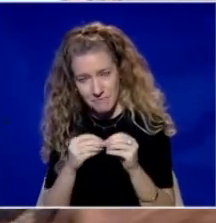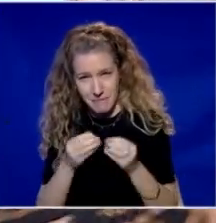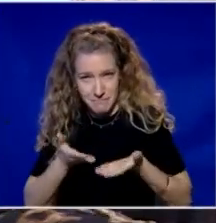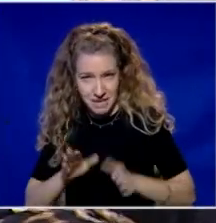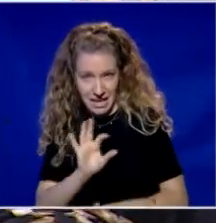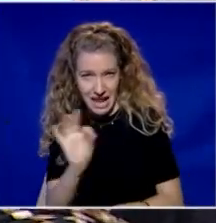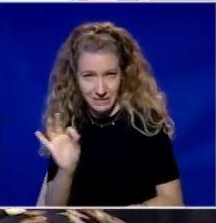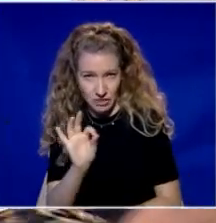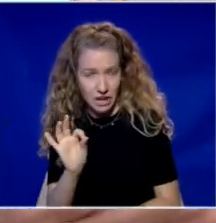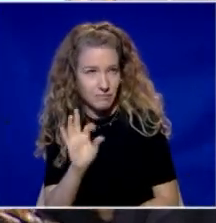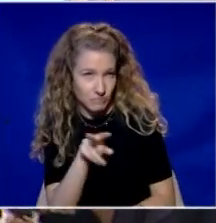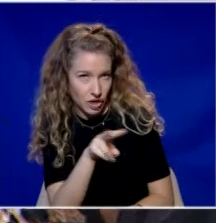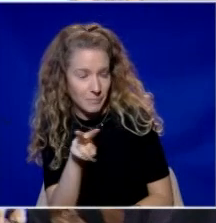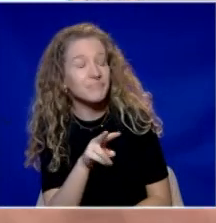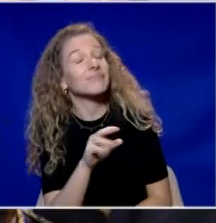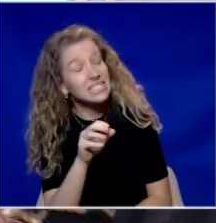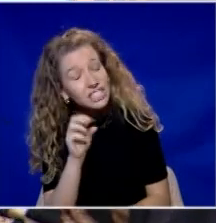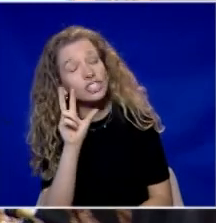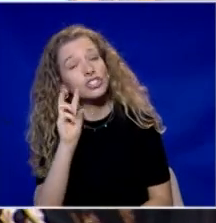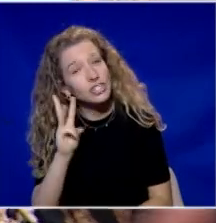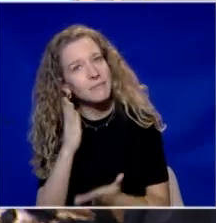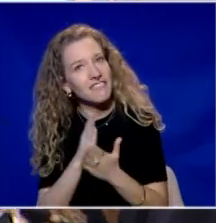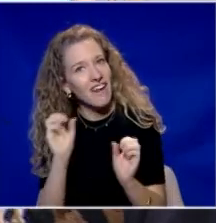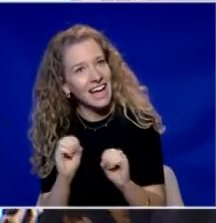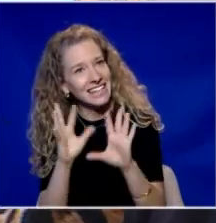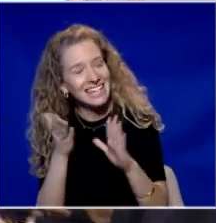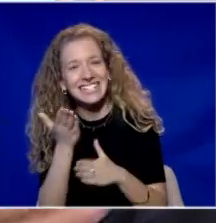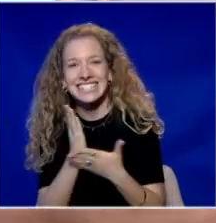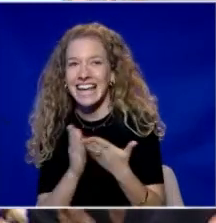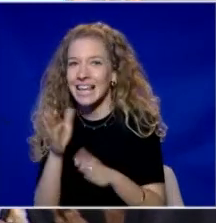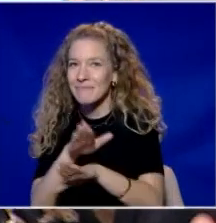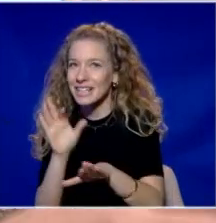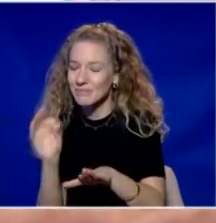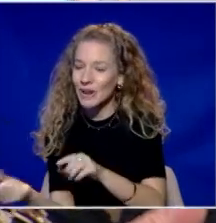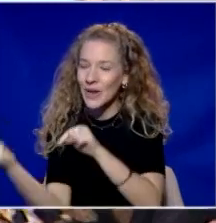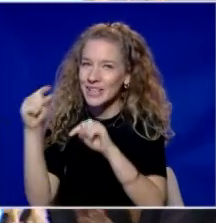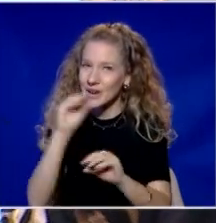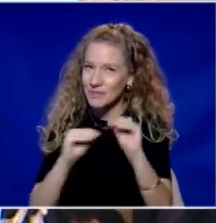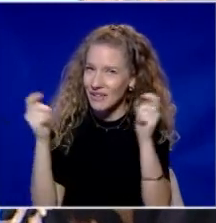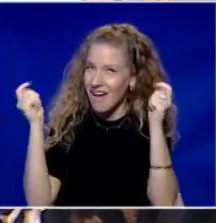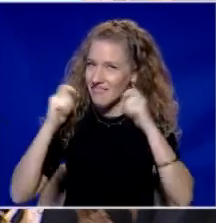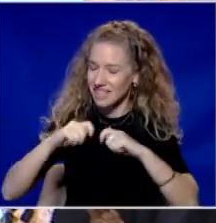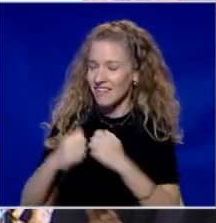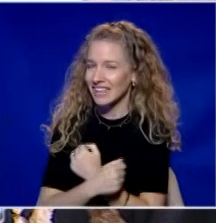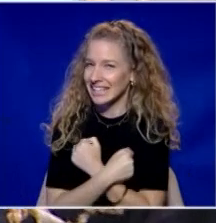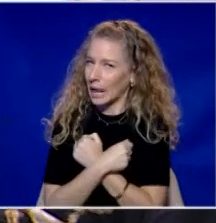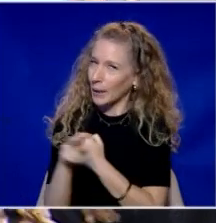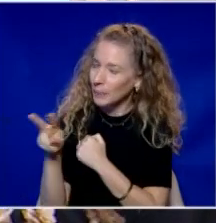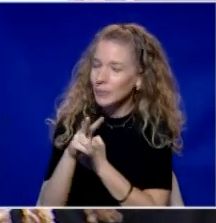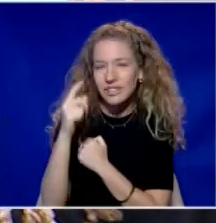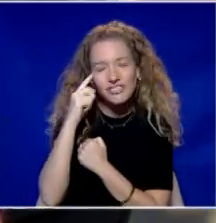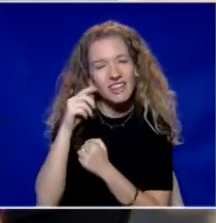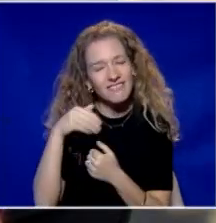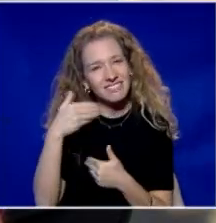אבל... אצל שימי כבר קרה נס, חלק מהילדים הגיעו למועדון, עשו לנו הפתעה, התחבקו, ואני חושבת שזה צעד שהולך להיות טוב. איך